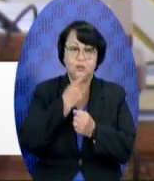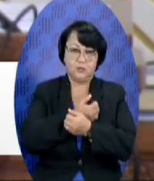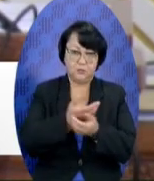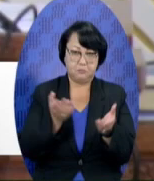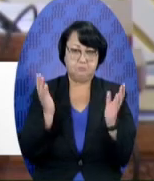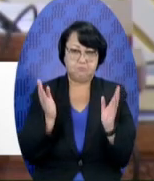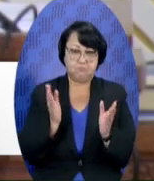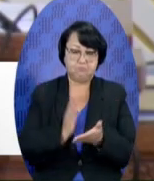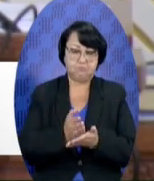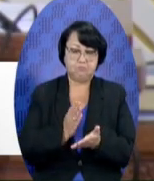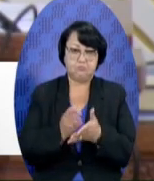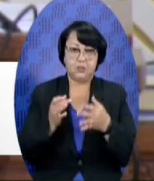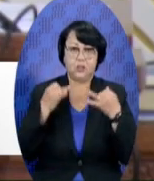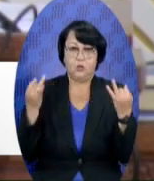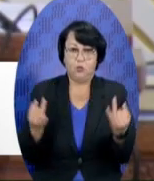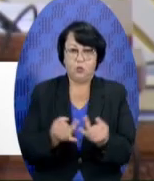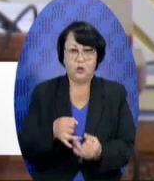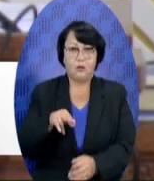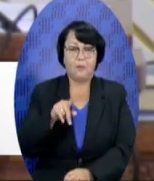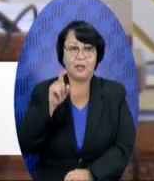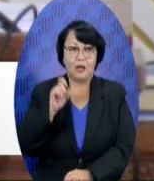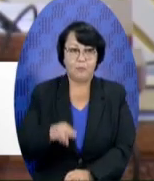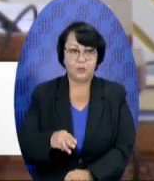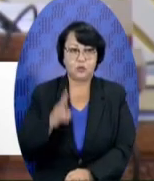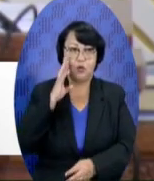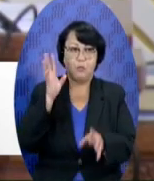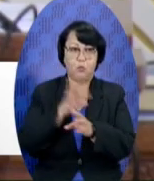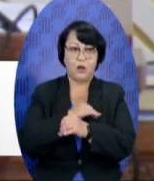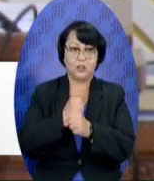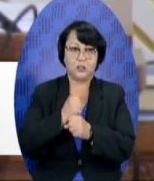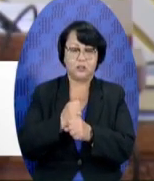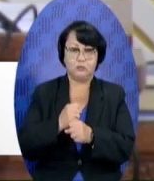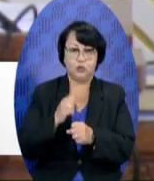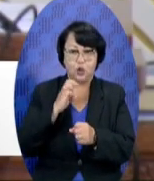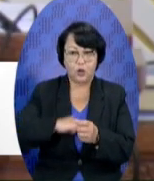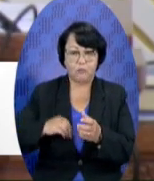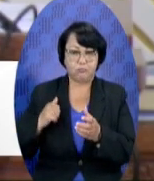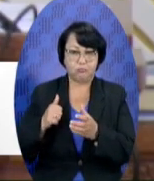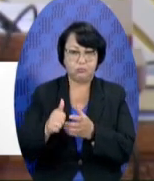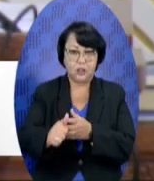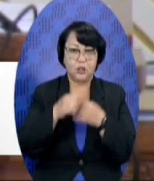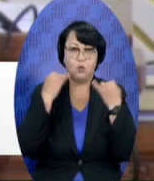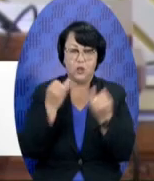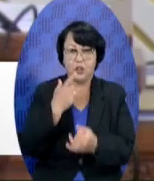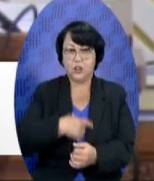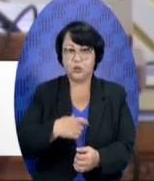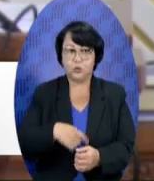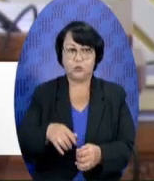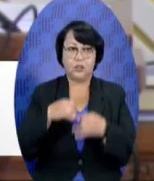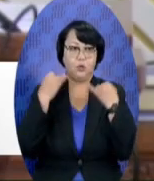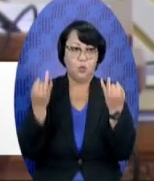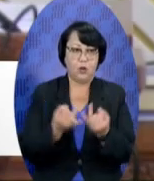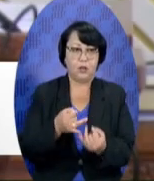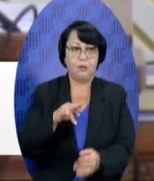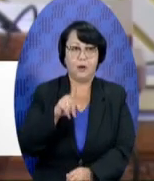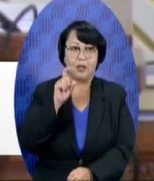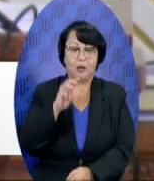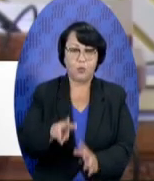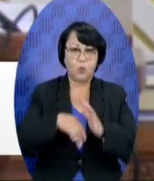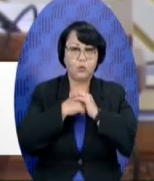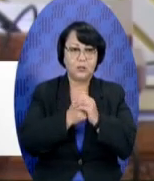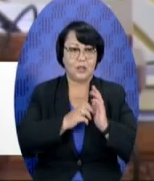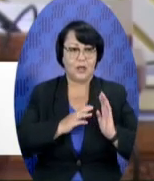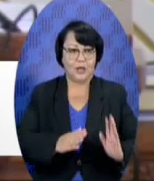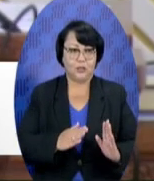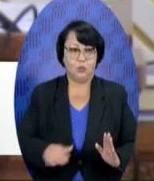Ингээд энэ парламентын засаглалыг бэхжүүлэхийн төлөө улс их хурлын гишүүд парламентаа бас хүндэтгэлтэй хандаж улс төрийн намууд